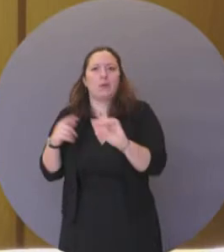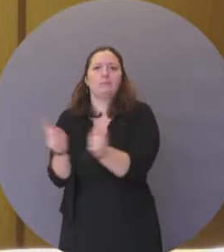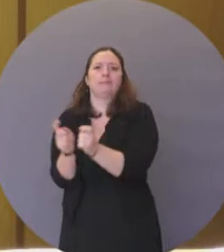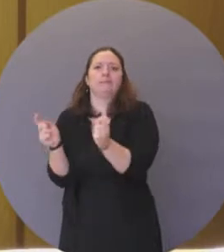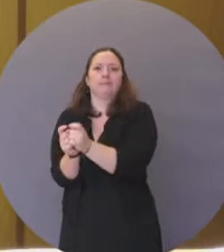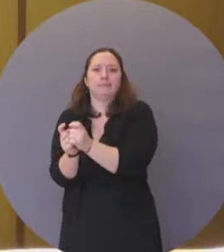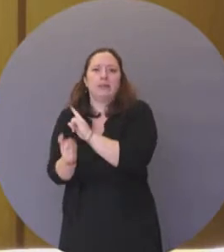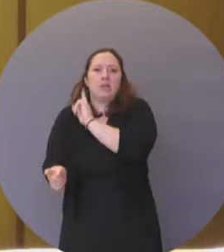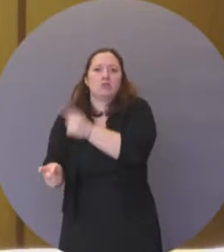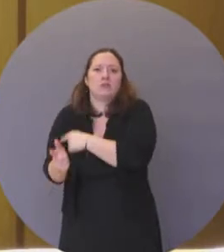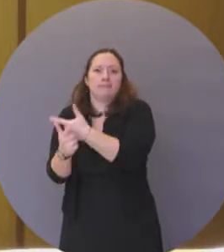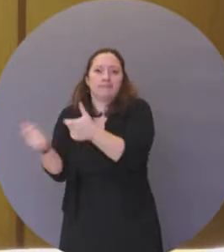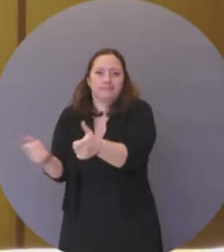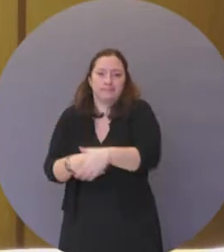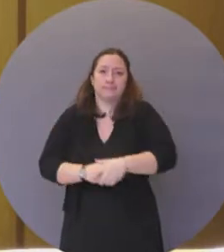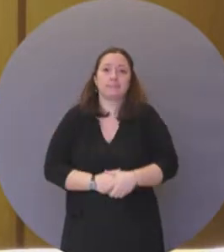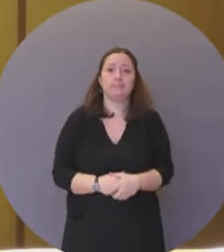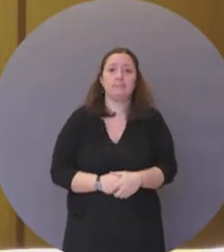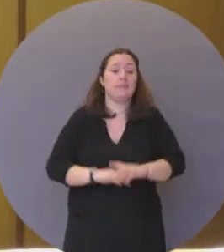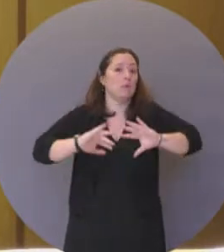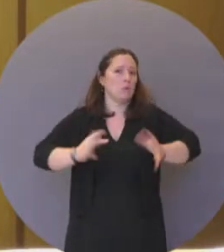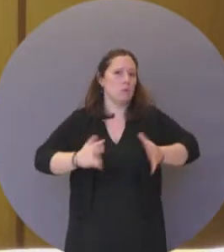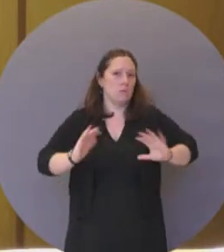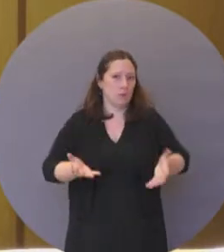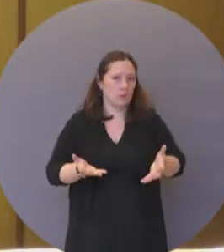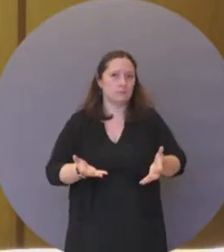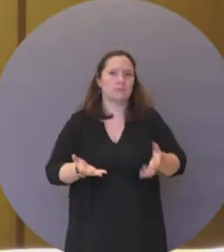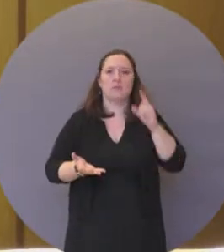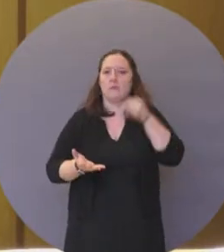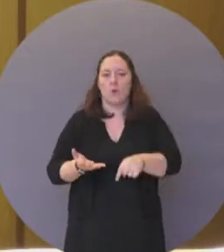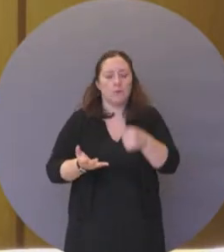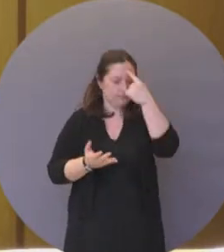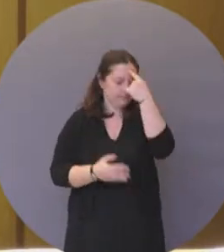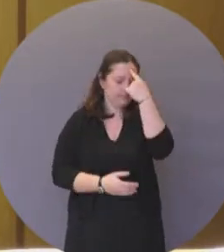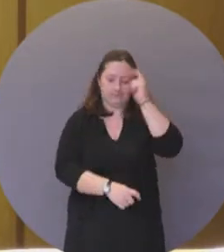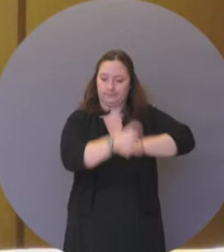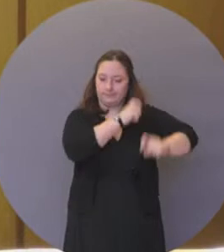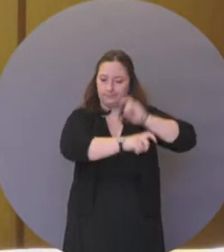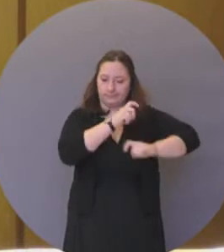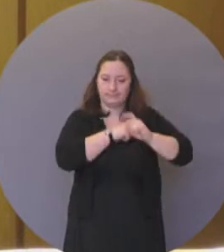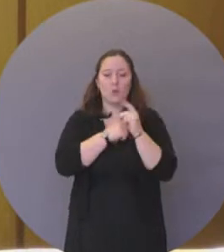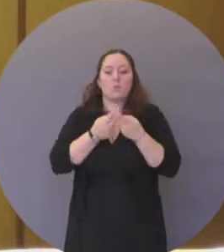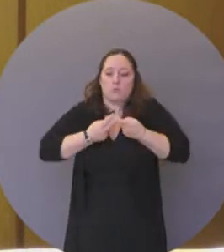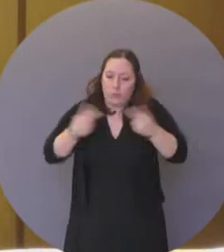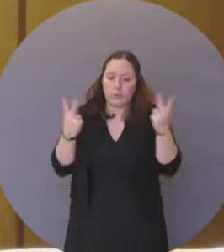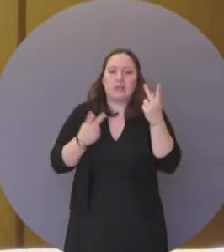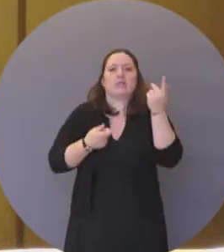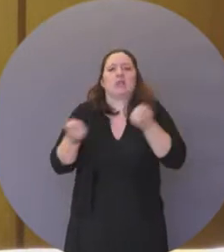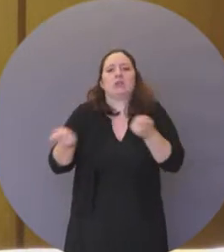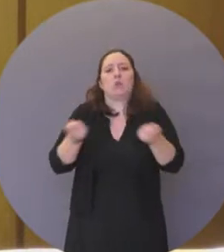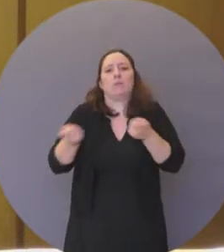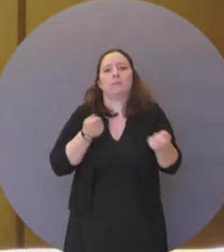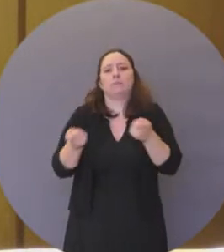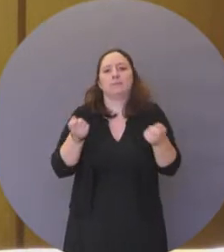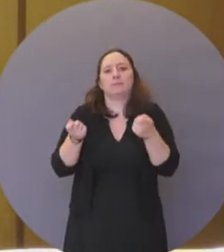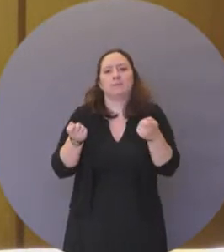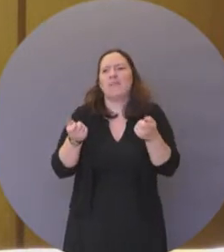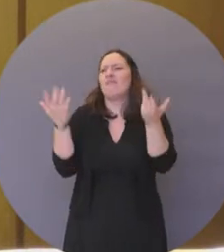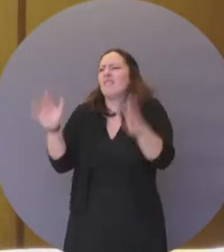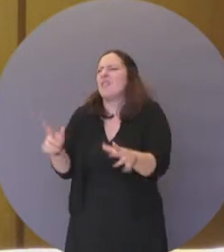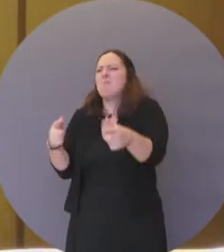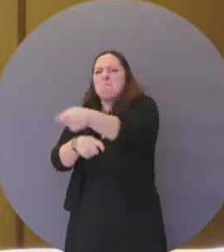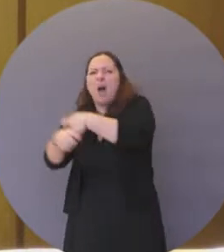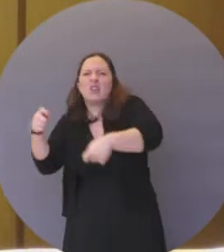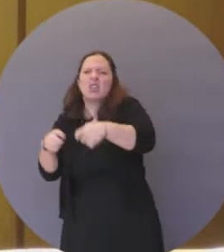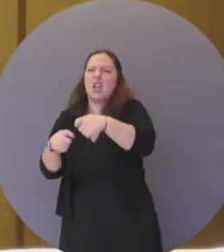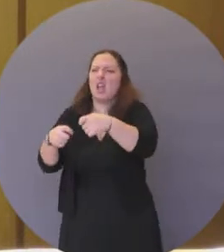cette ambition nous avons besoin urgemment de revenir à un secteur public de l'énergie en France qui mettra fin à la spéculation